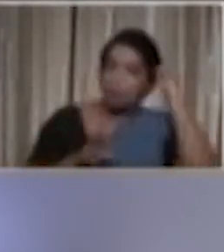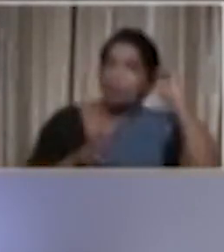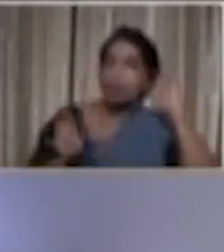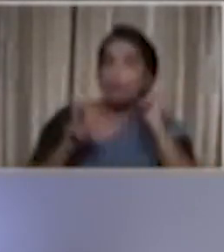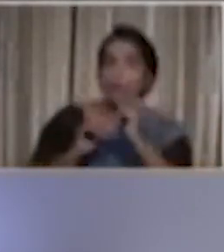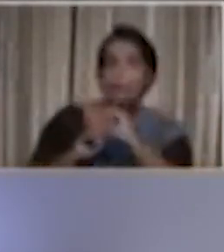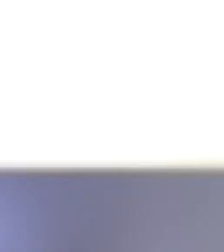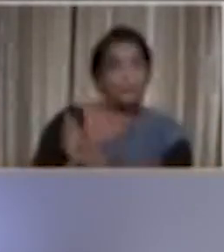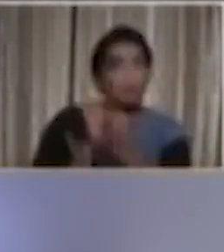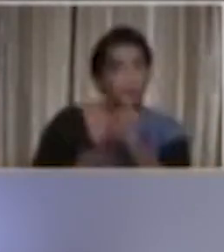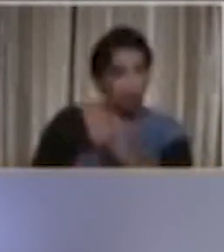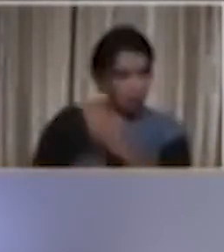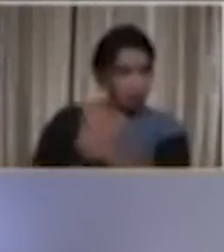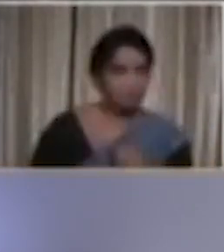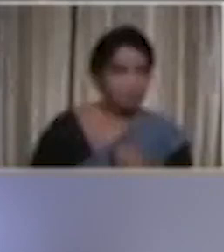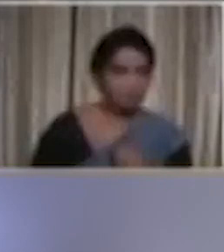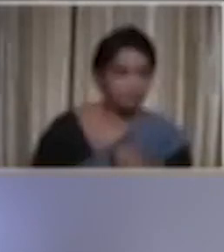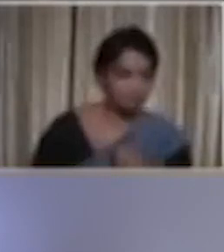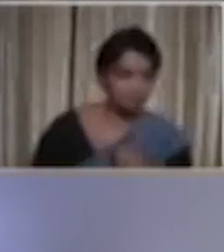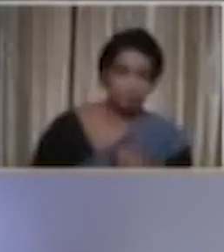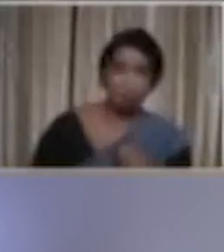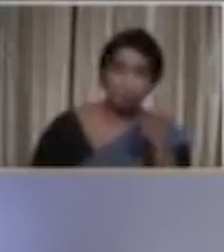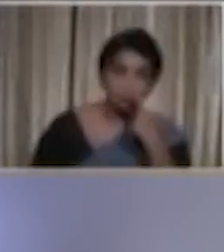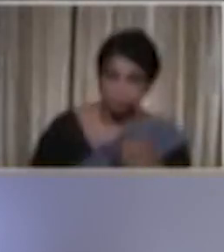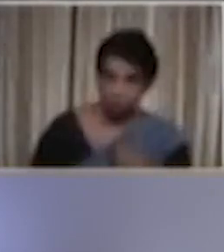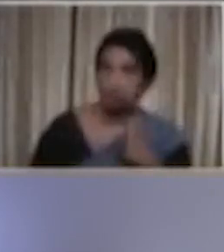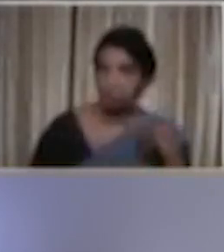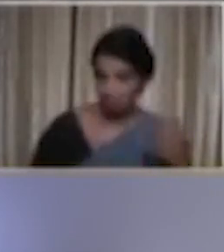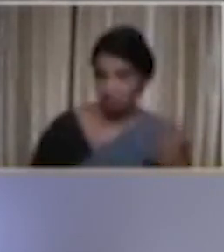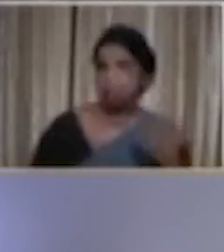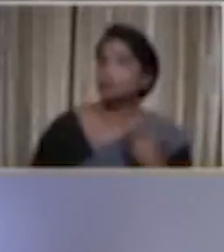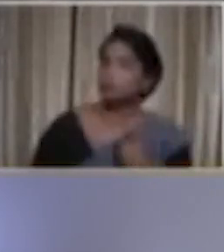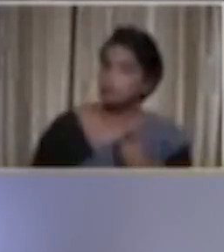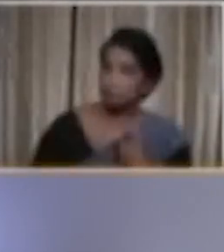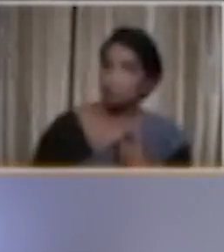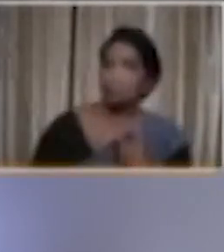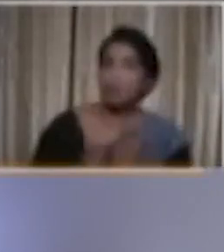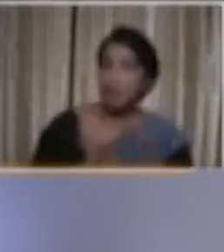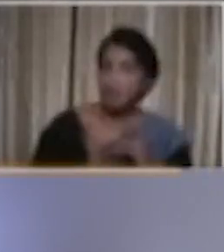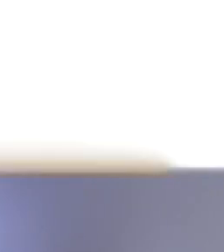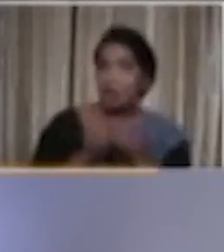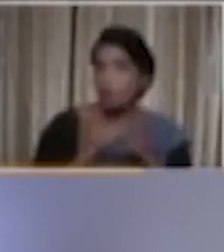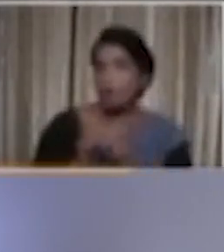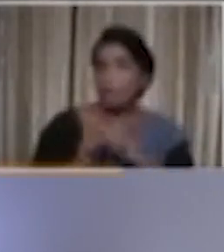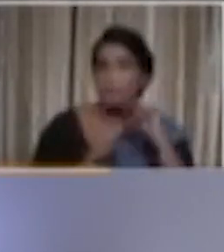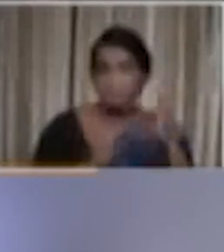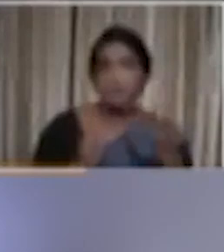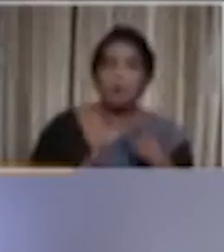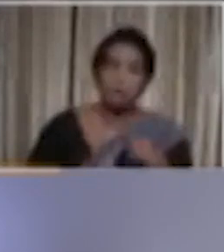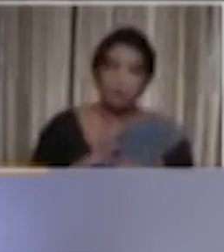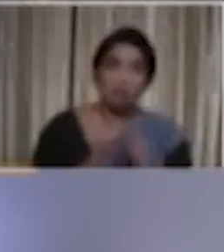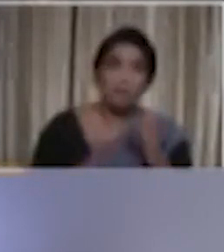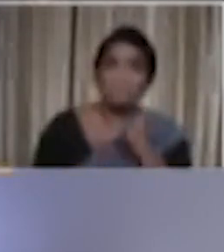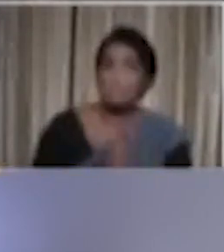කියපු උත්තරේද මම පිළිගන්න ඕනේ? ඔබතුමා කියපු උත්තරේද? ඔබතුමා කියප එක නිවැරදි. අපිට LC එකක් විවෘත කරගන්න බෑ. අපේ රටේ තියෙන